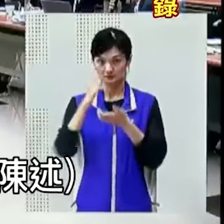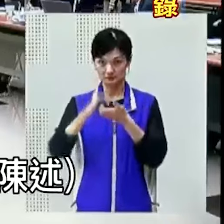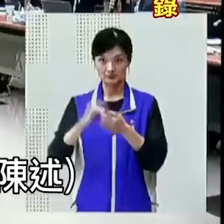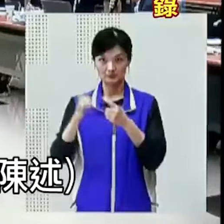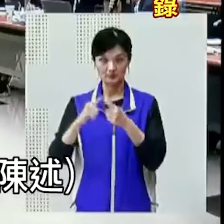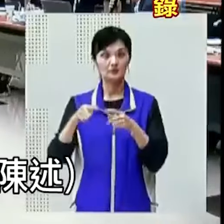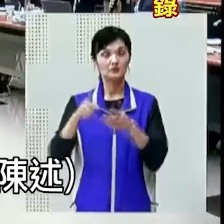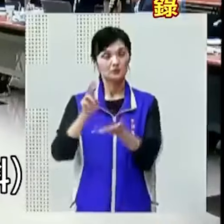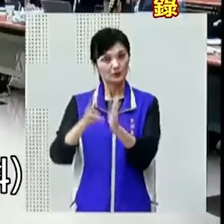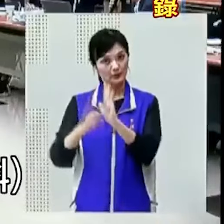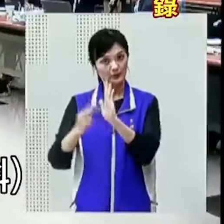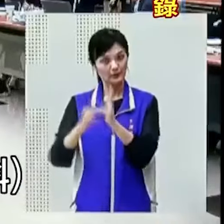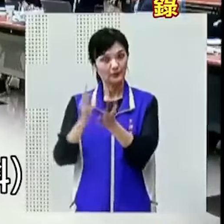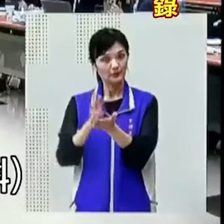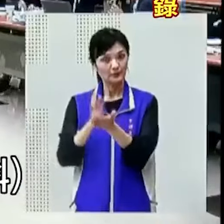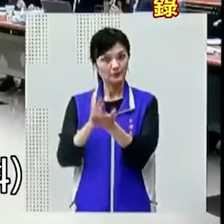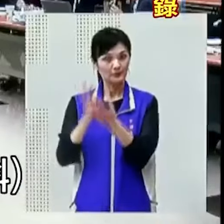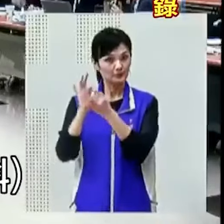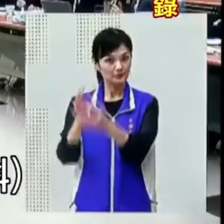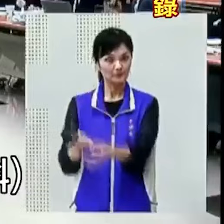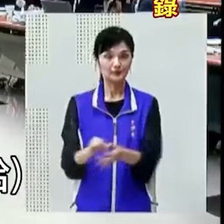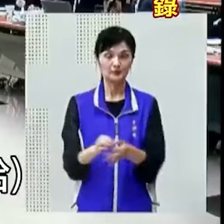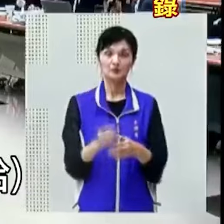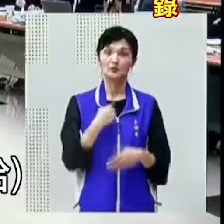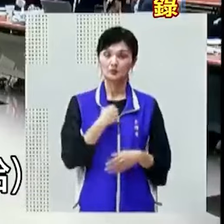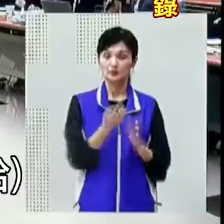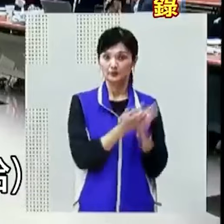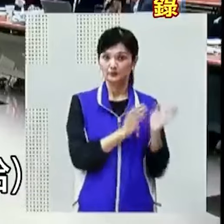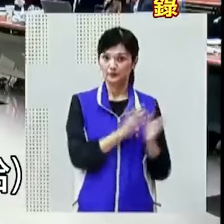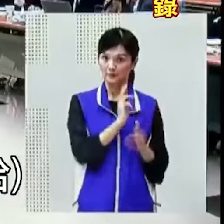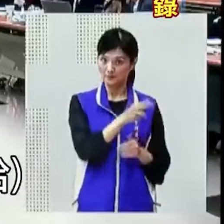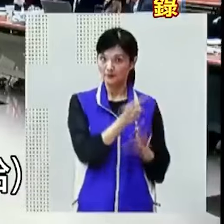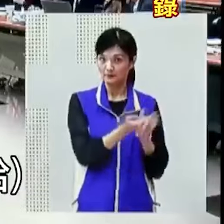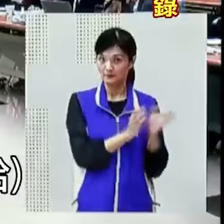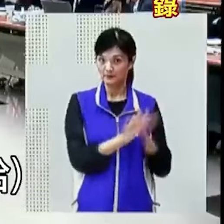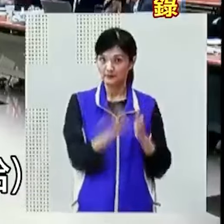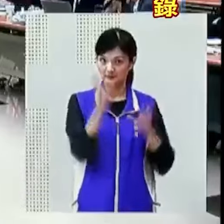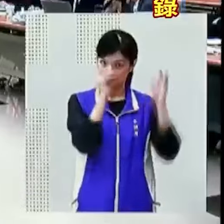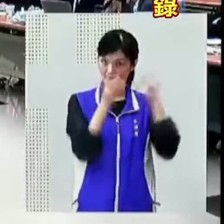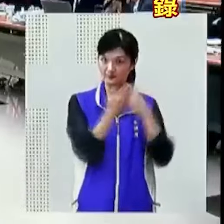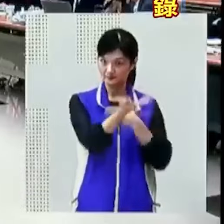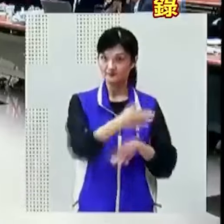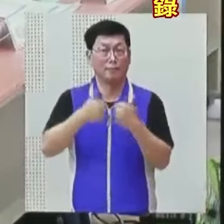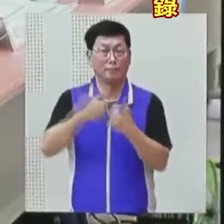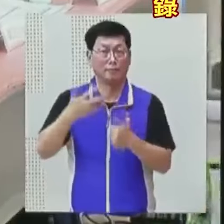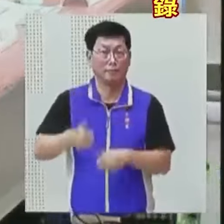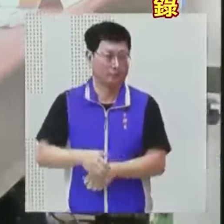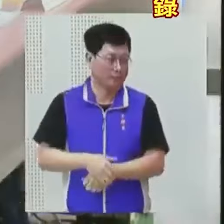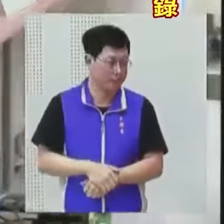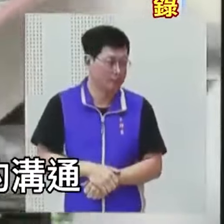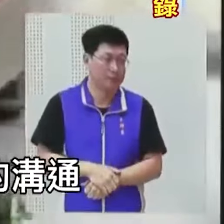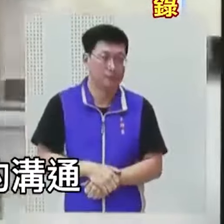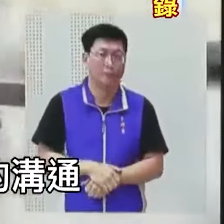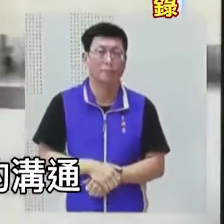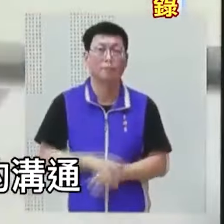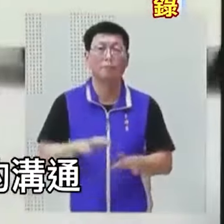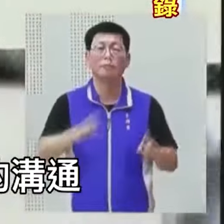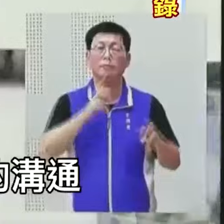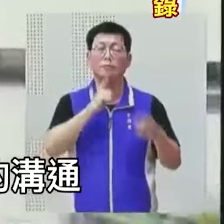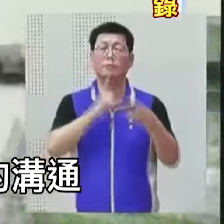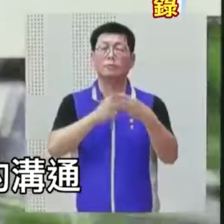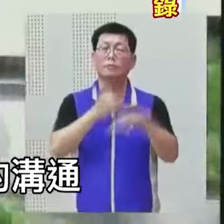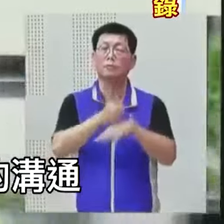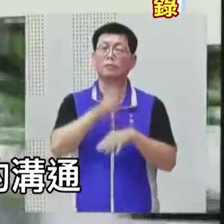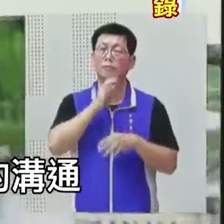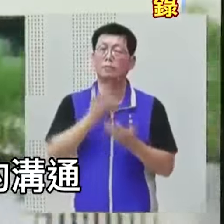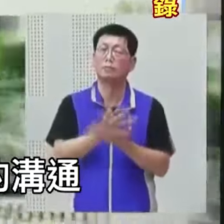进行陈述，那请业务单位准备资料，马上准备资料，同时给。好，继续， 主席，我想跟主